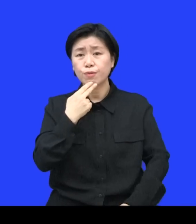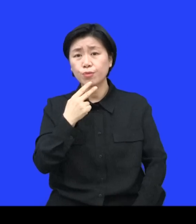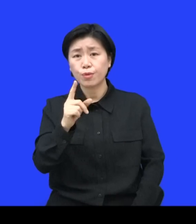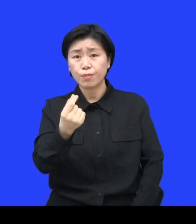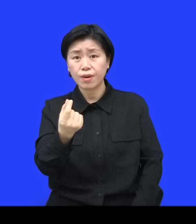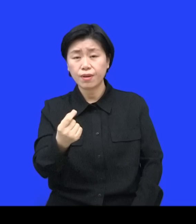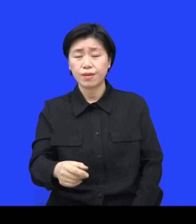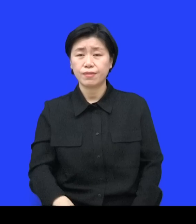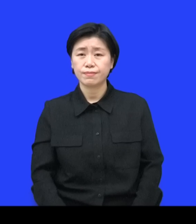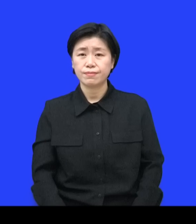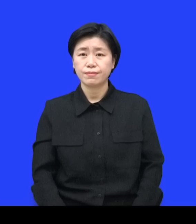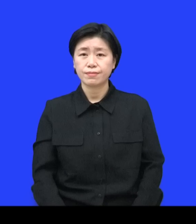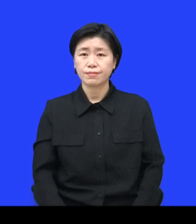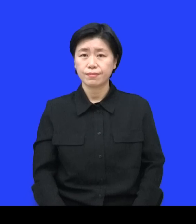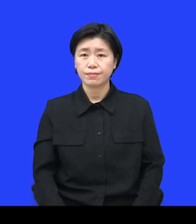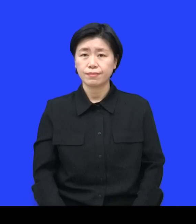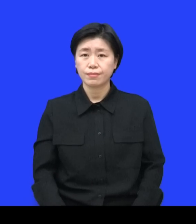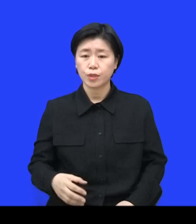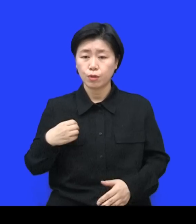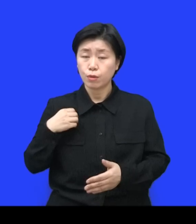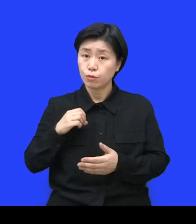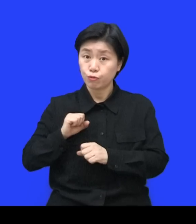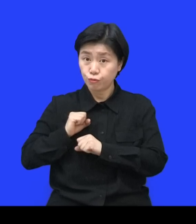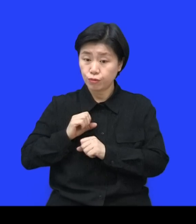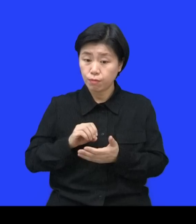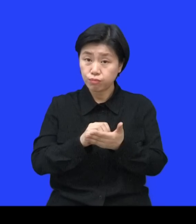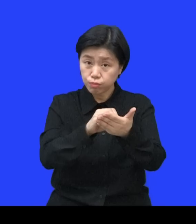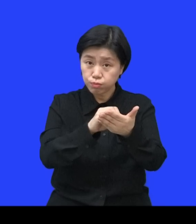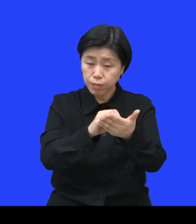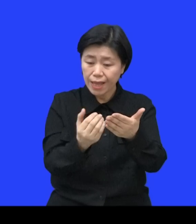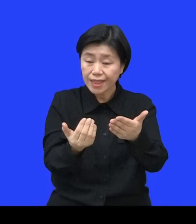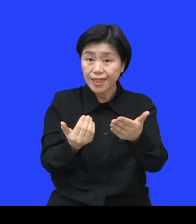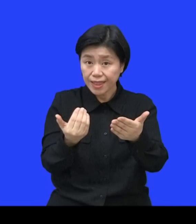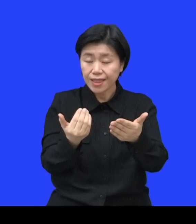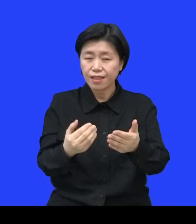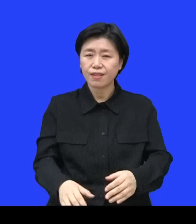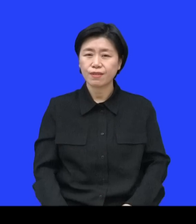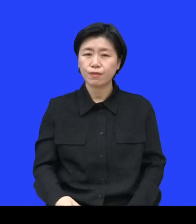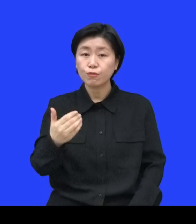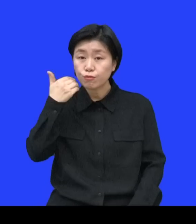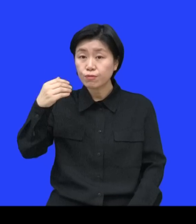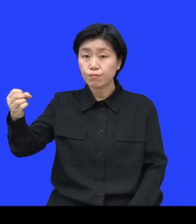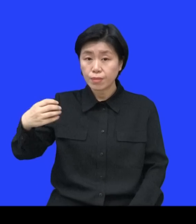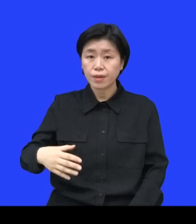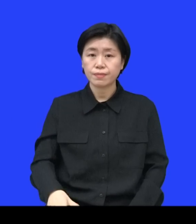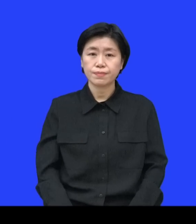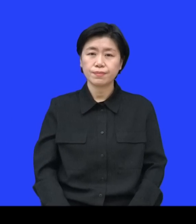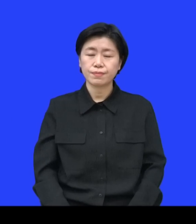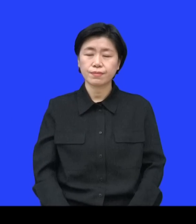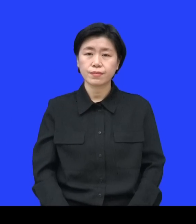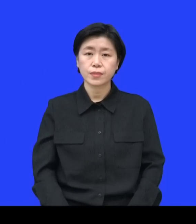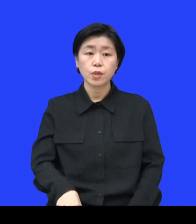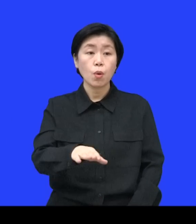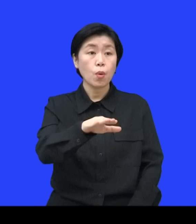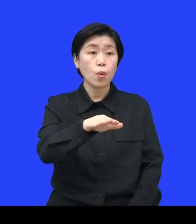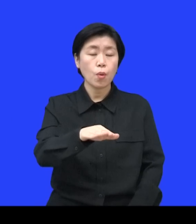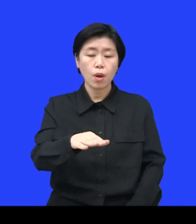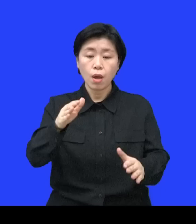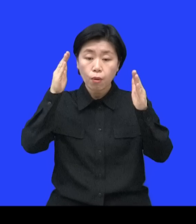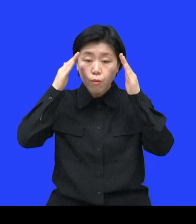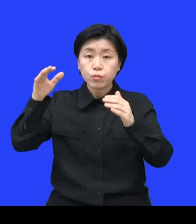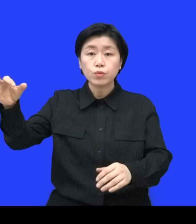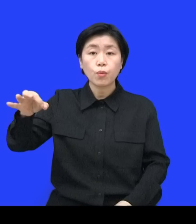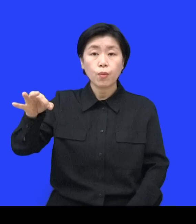네, 이게 뭡니까? 그리고 나서 입대를 하려고 하는데 네. 이상하게 그냥 어디서 장학재단에 네. 그냥 한번 넣어보라고 뭐가 있었어요?